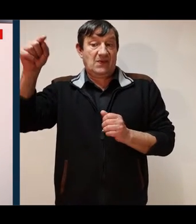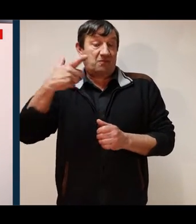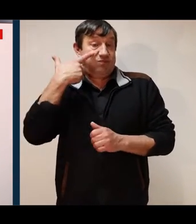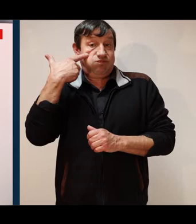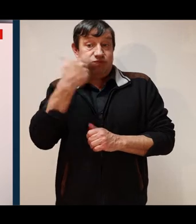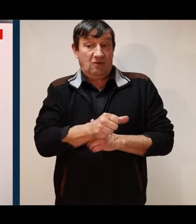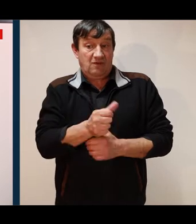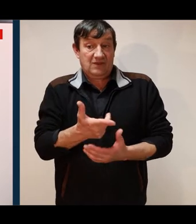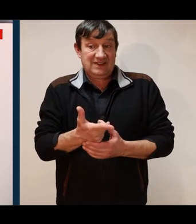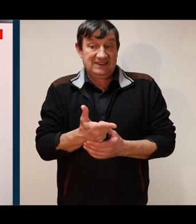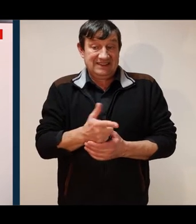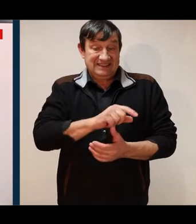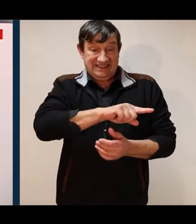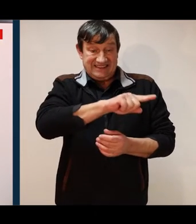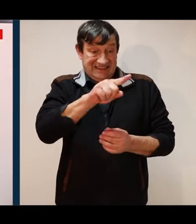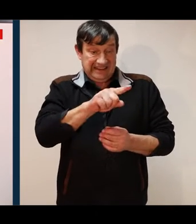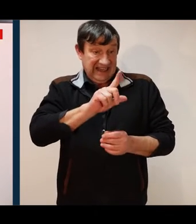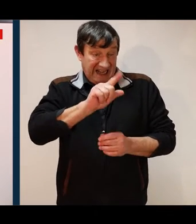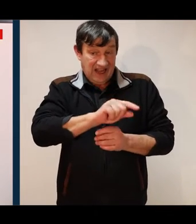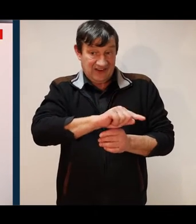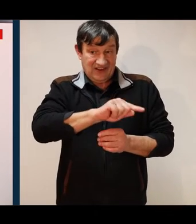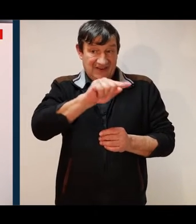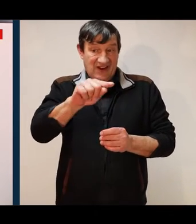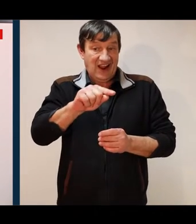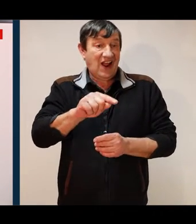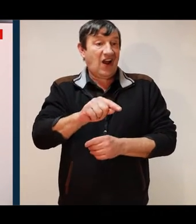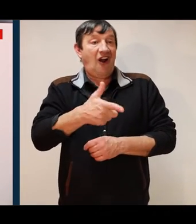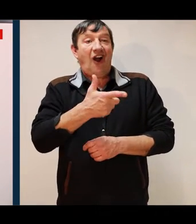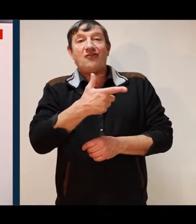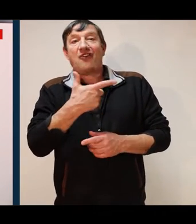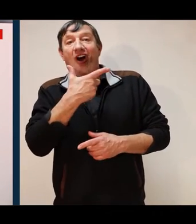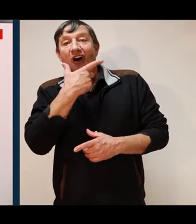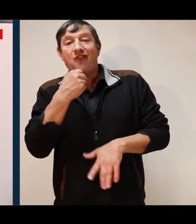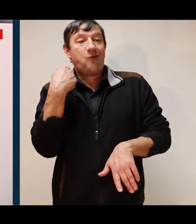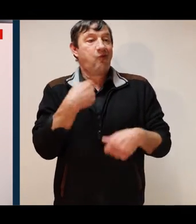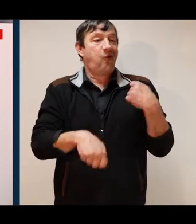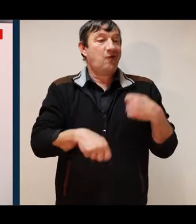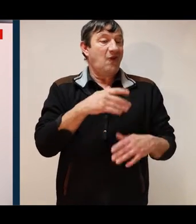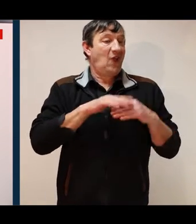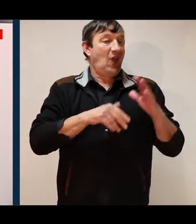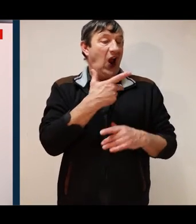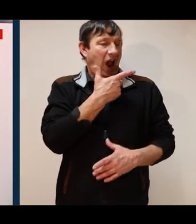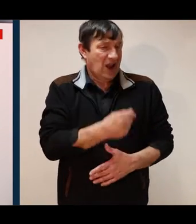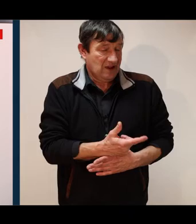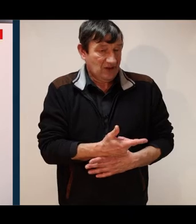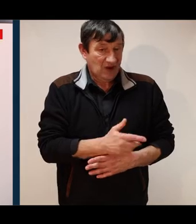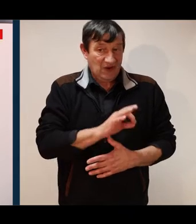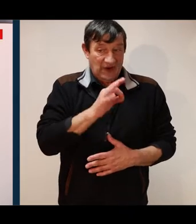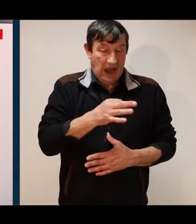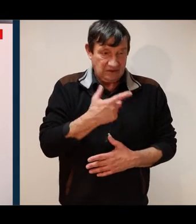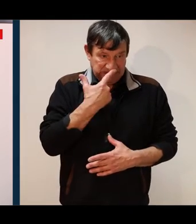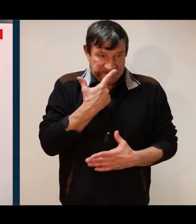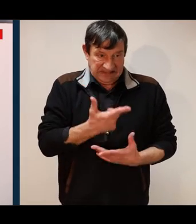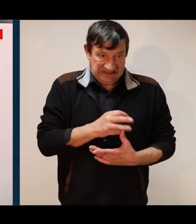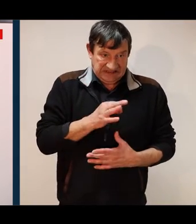Alors, vous voyez que si je fais cette transition au moment où je suis finalement plutôt très confortable dans mon métier, alors oui, peut-être que je